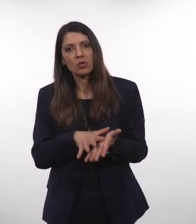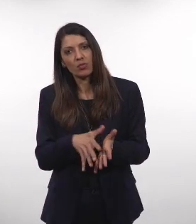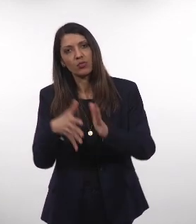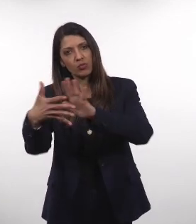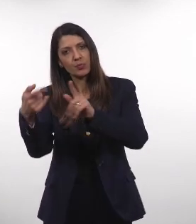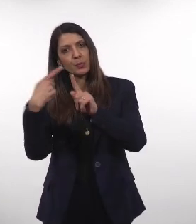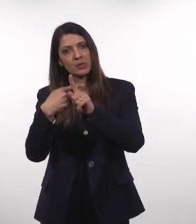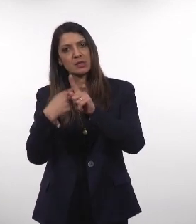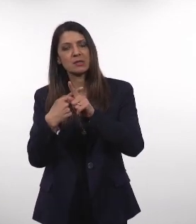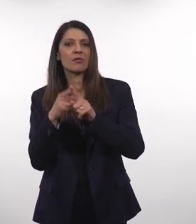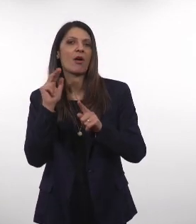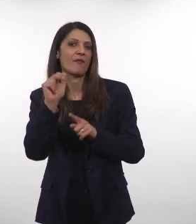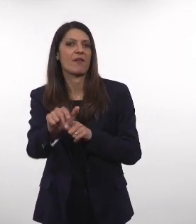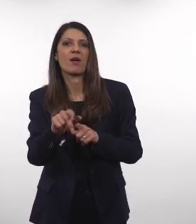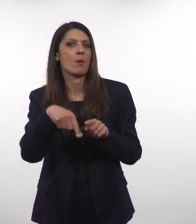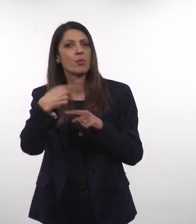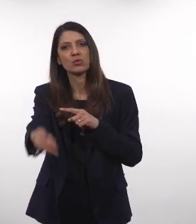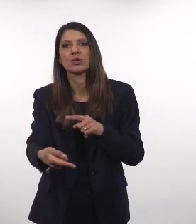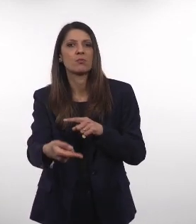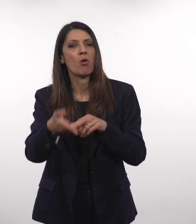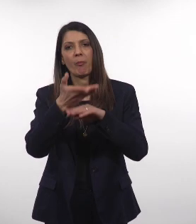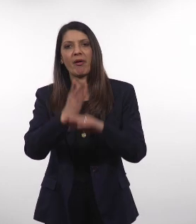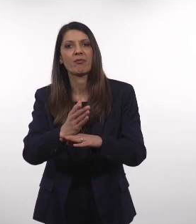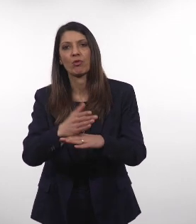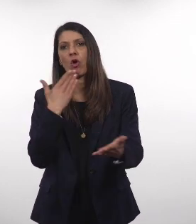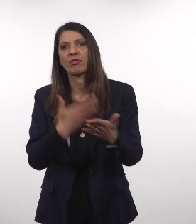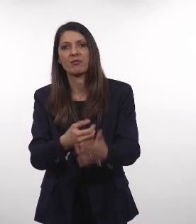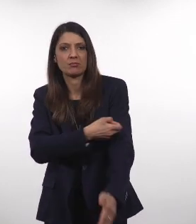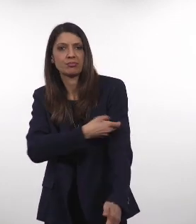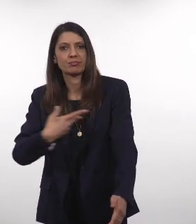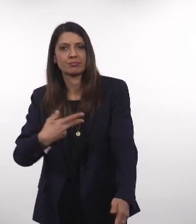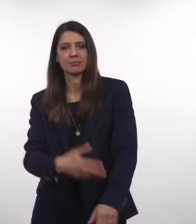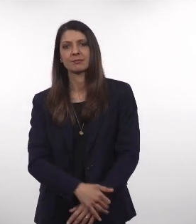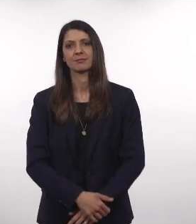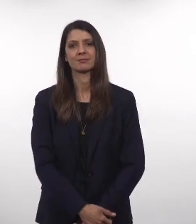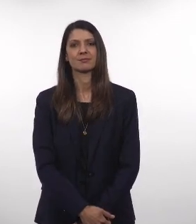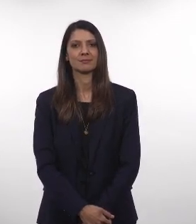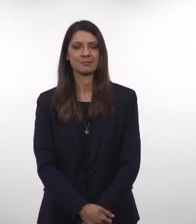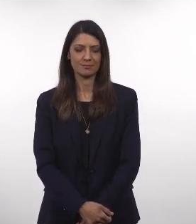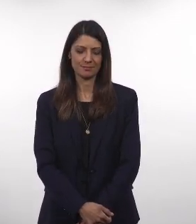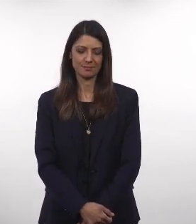favorable, nous allons pouvoir prochainement prévoir le prélèvement sanguin pour Mohamed.